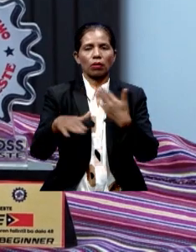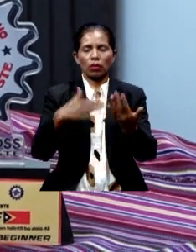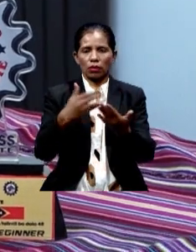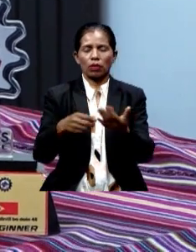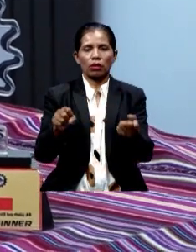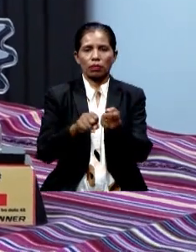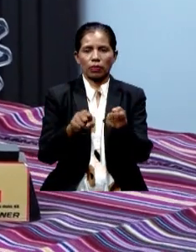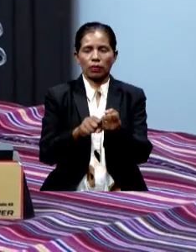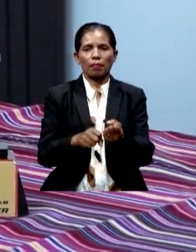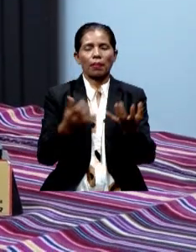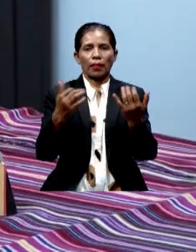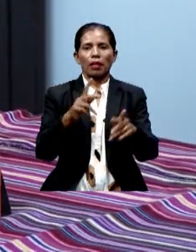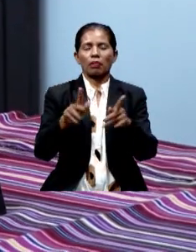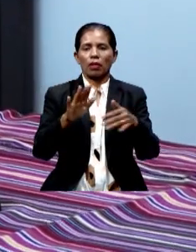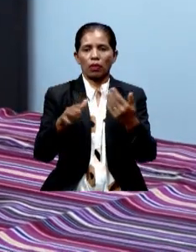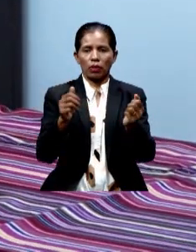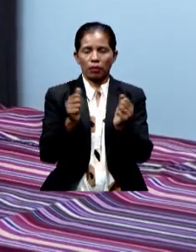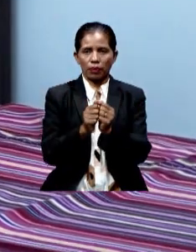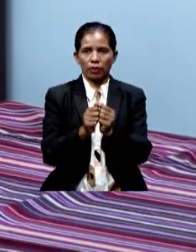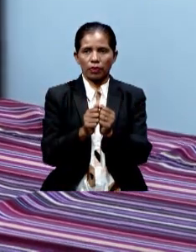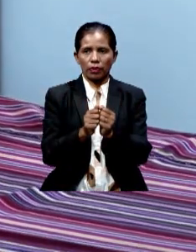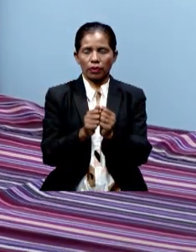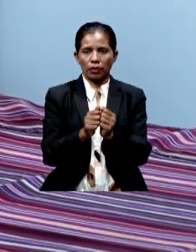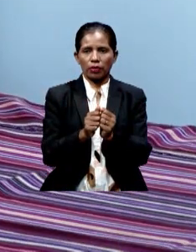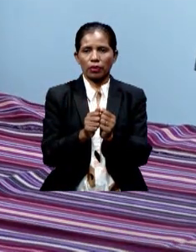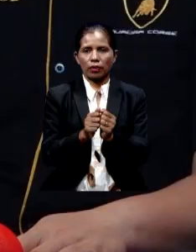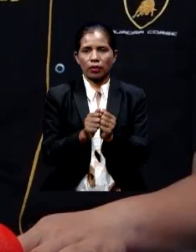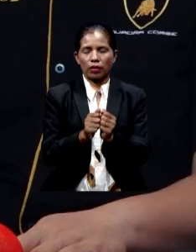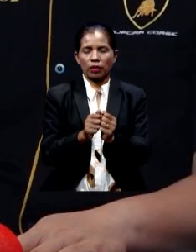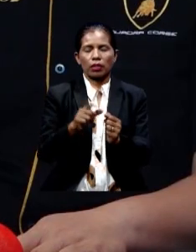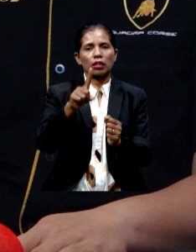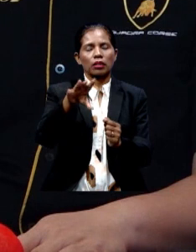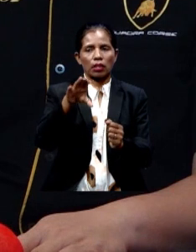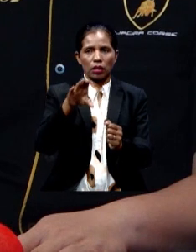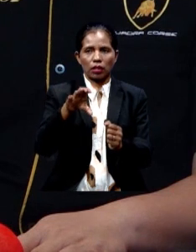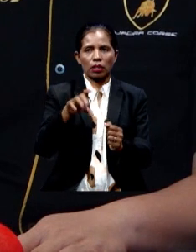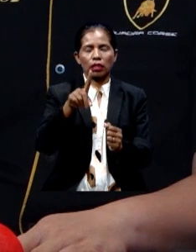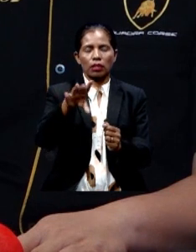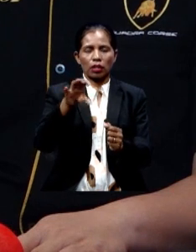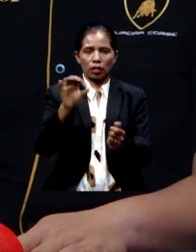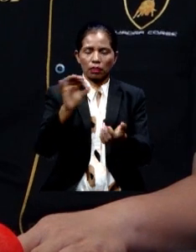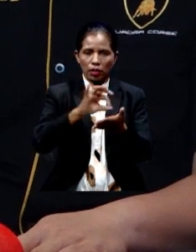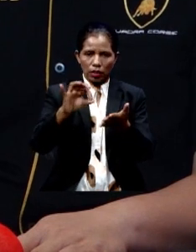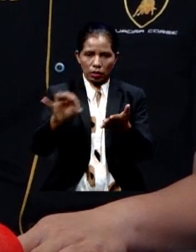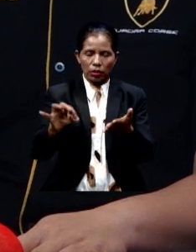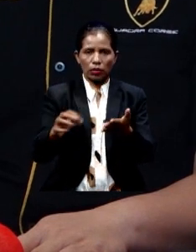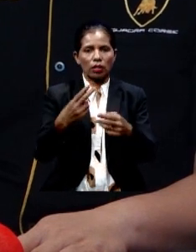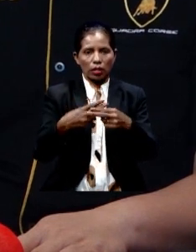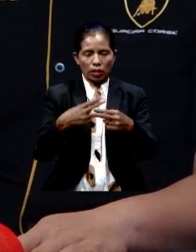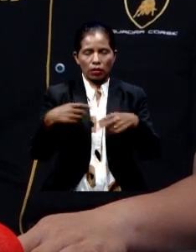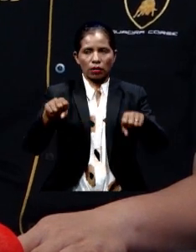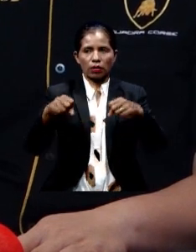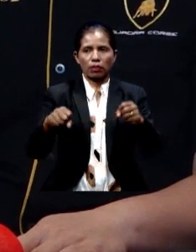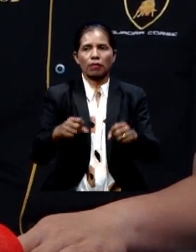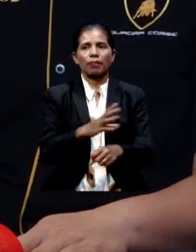apoi agora total ha mutu kona 100 itala na 100 itala ma registu na 30